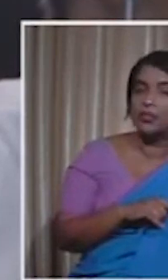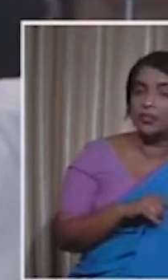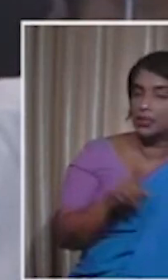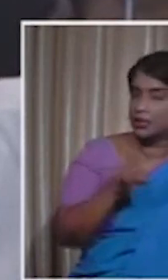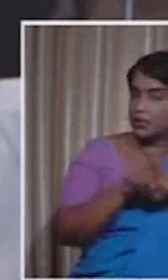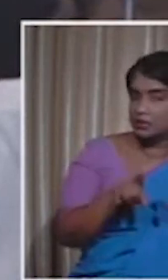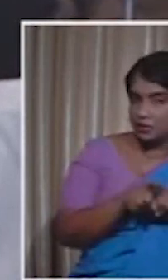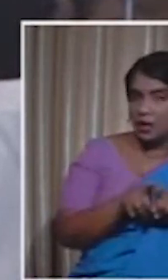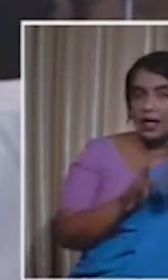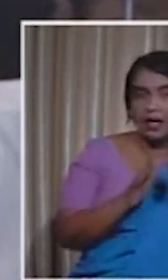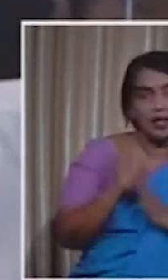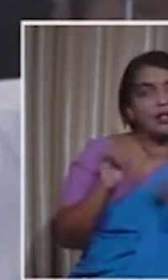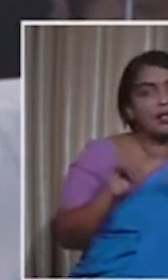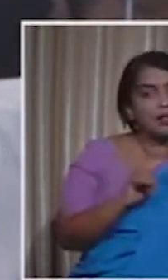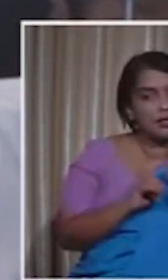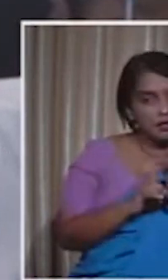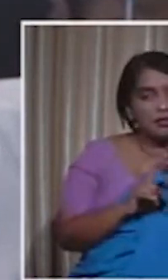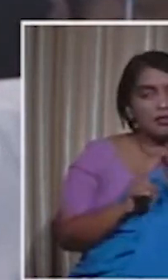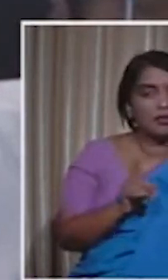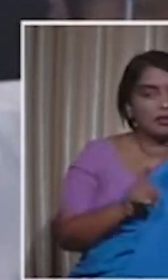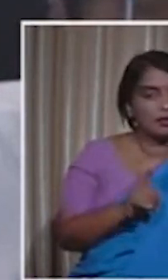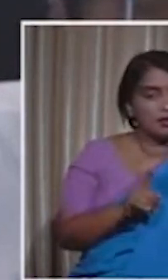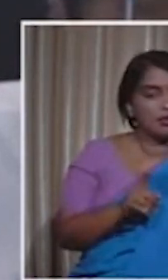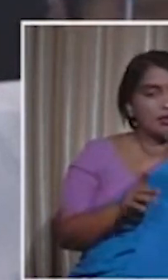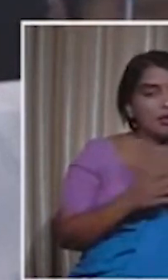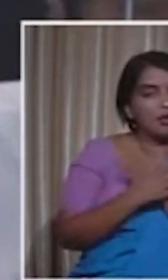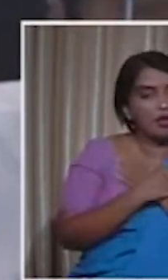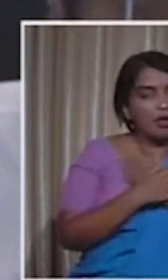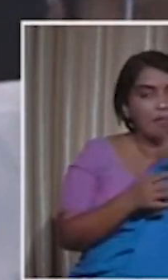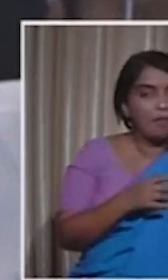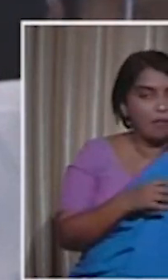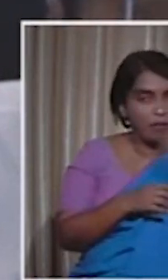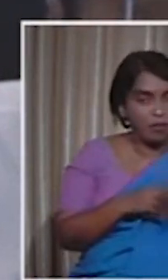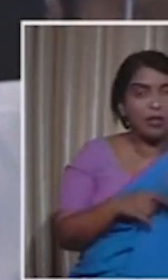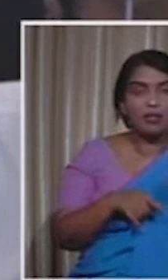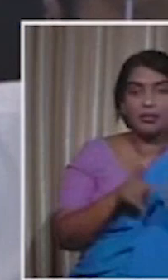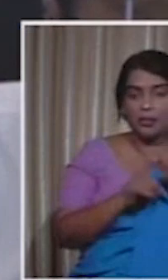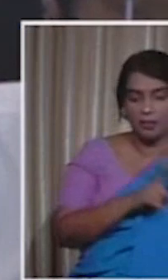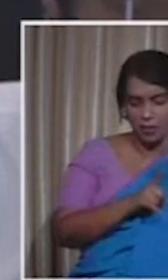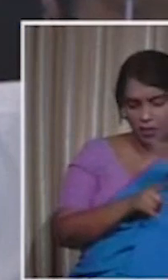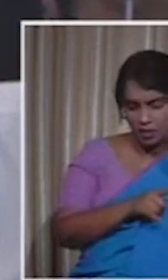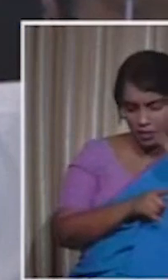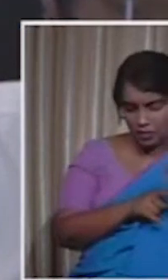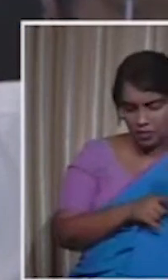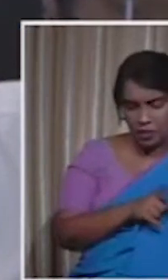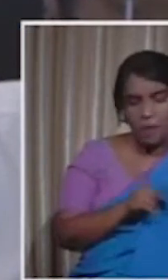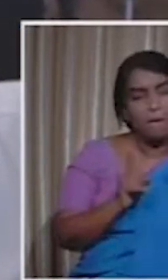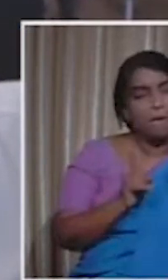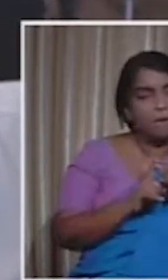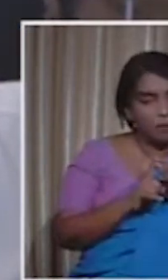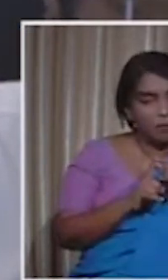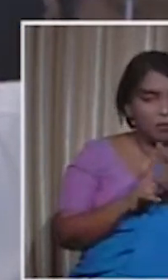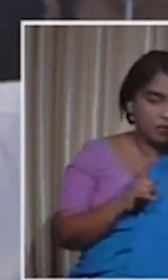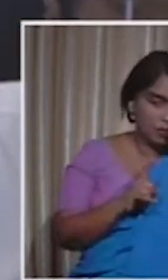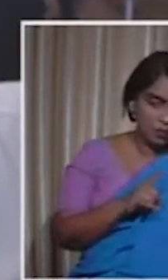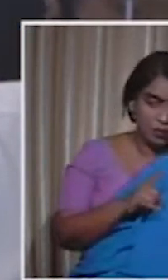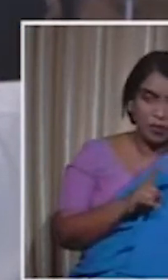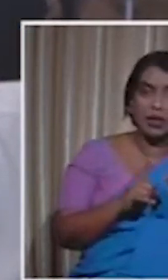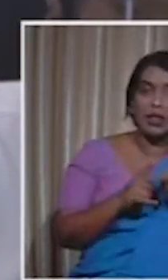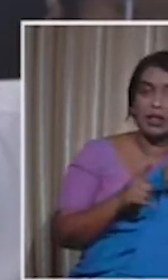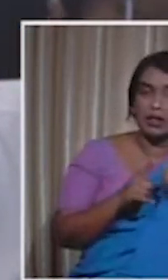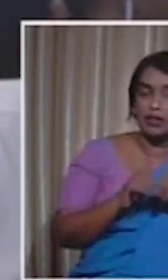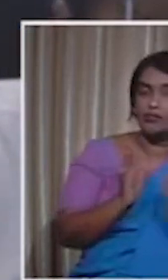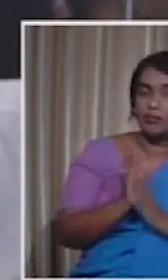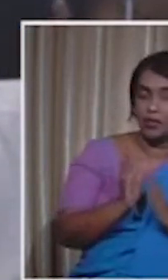போராட்டங்களுக்கு செவிசாய்க்க நாங்கள் தயாராக உள்ளோம். அரசு என்ற வகையில் அகிம்சை வழியில் செயல்படும் மக்களின் அகிம்சை குரல்களுக்கு